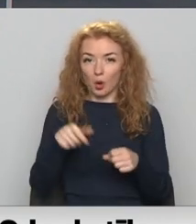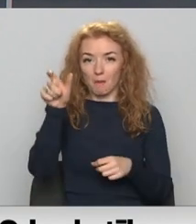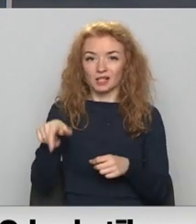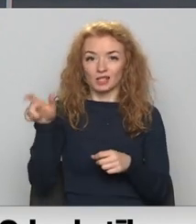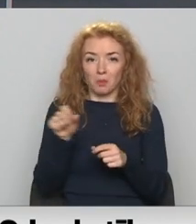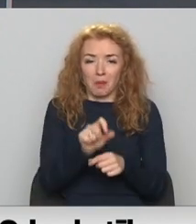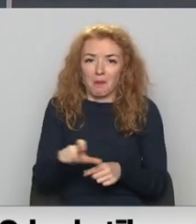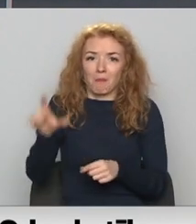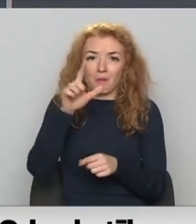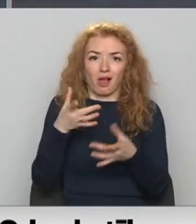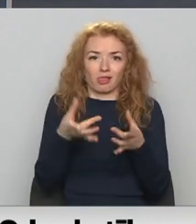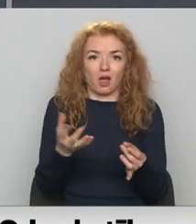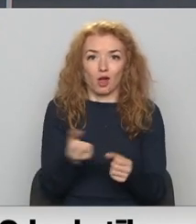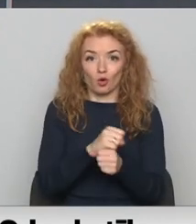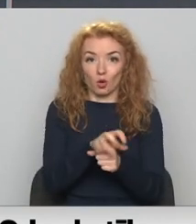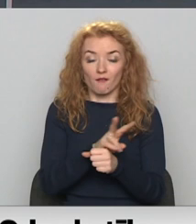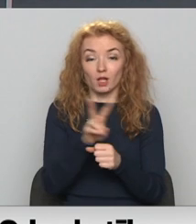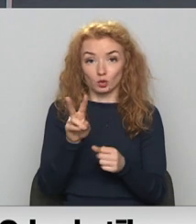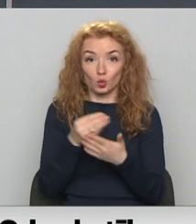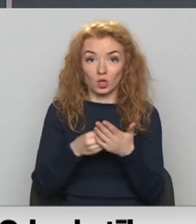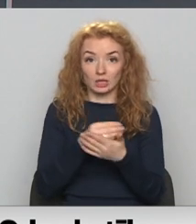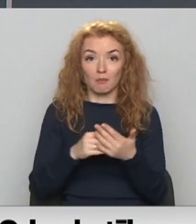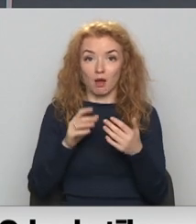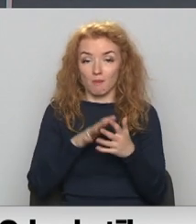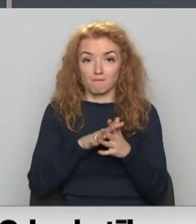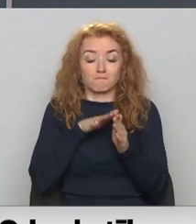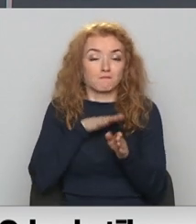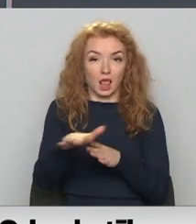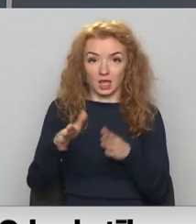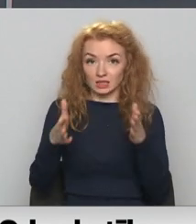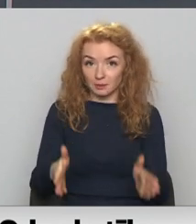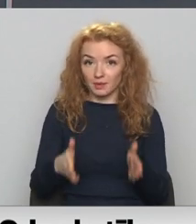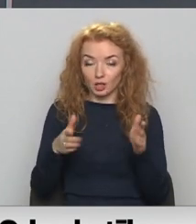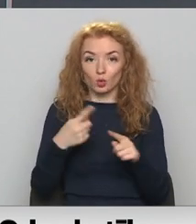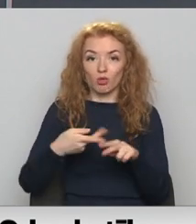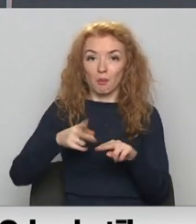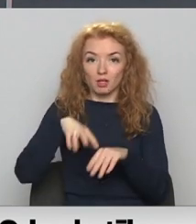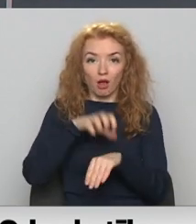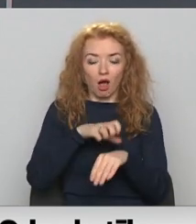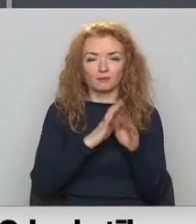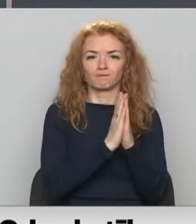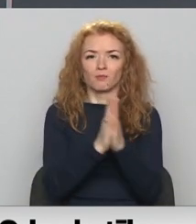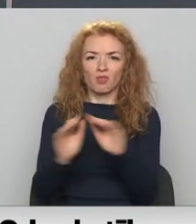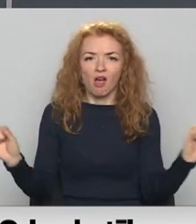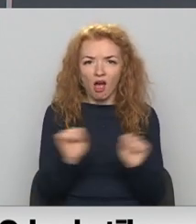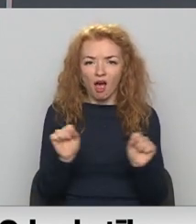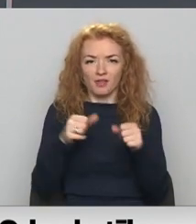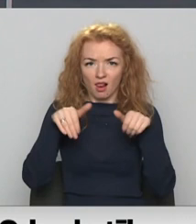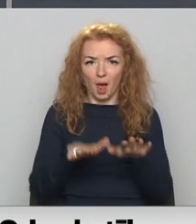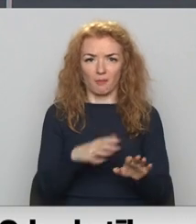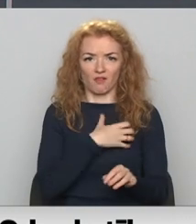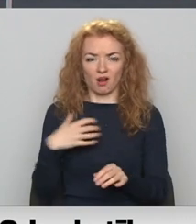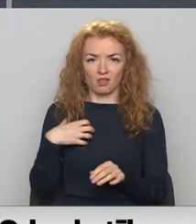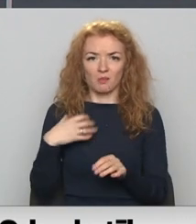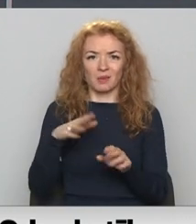skaita pieaugums draud paralizēt slimnīcas. Līdz ar to ārsti prasa valdībai ātri pieņemt striktākus ierobežojumus,